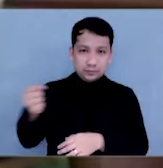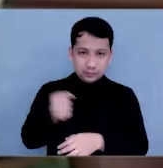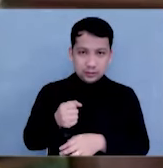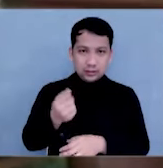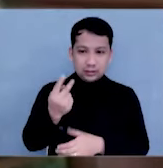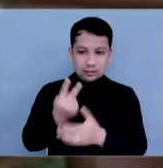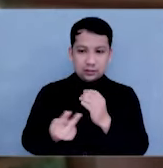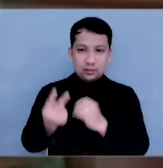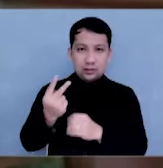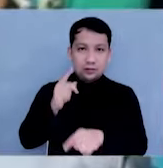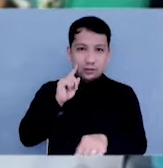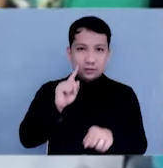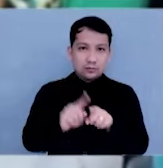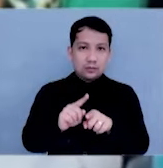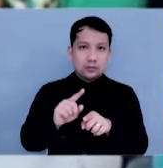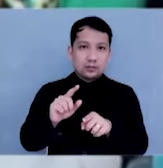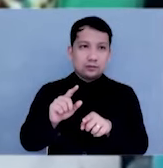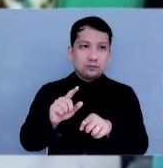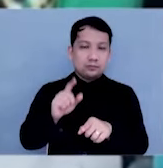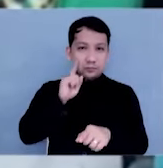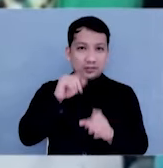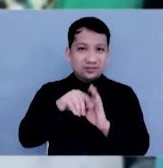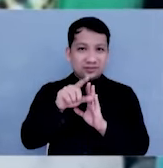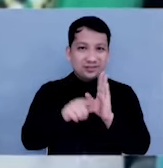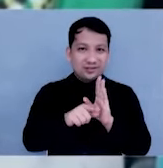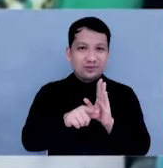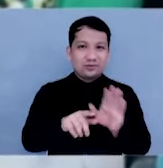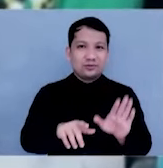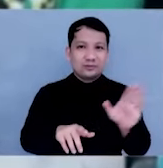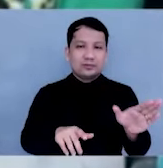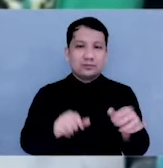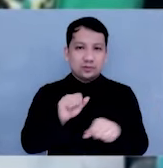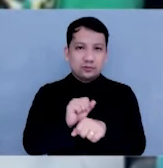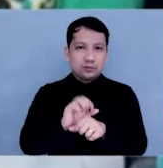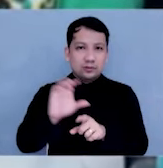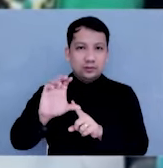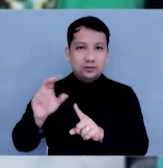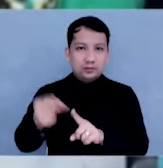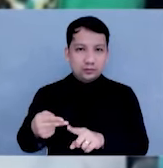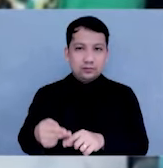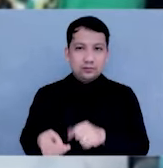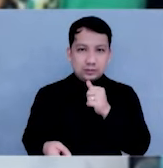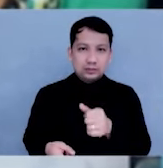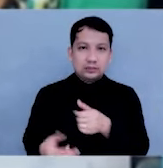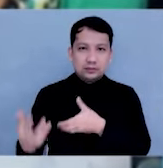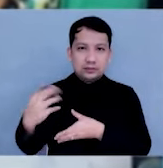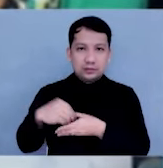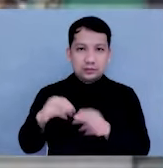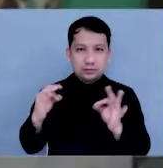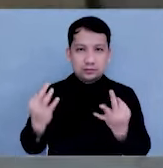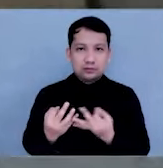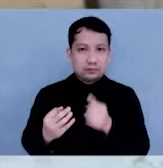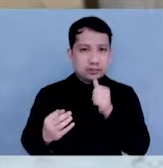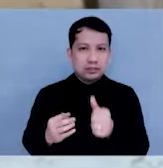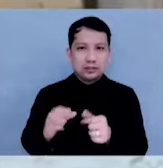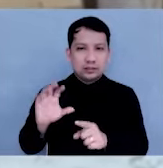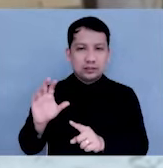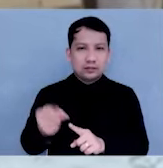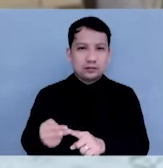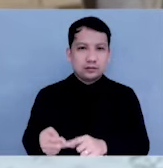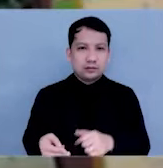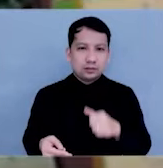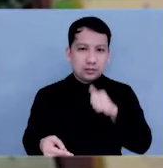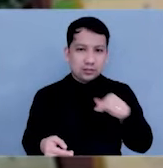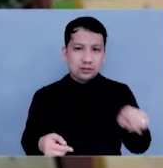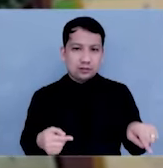ng kanyang asawa para magtrabaho sa City Hall. Hindi rin siya nagpasok ng kaanak sa City Hall. Saan ba na ako may gugma